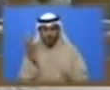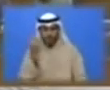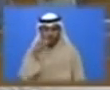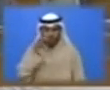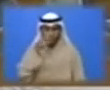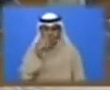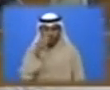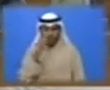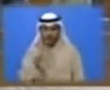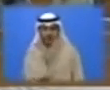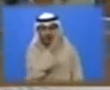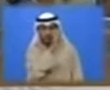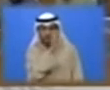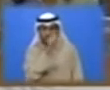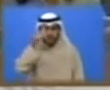لسنة